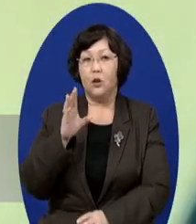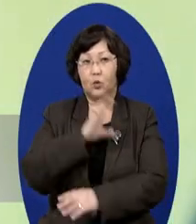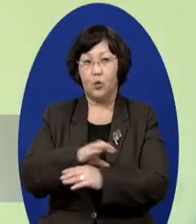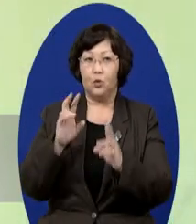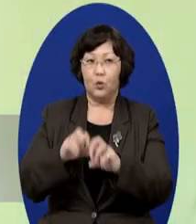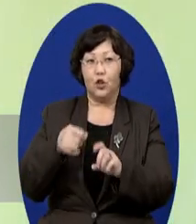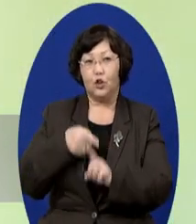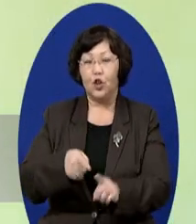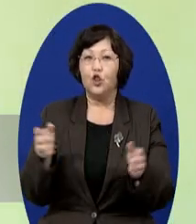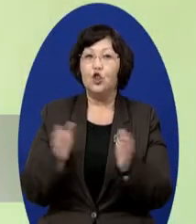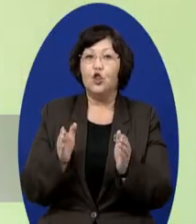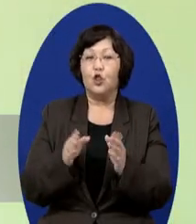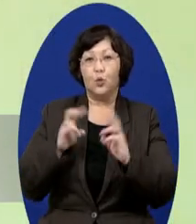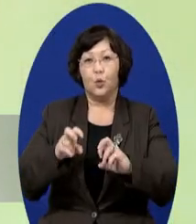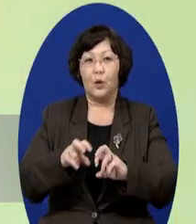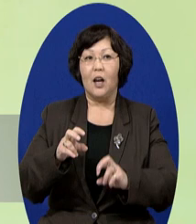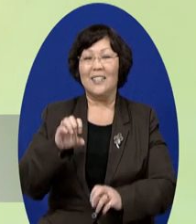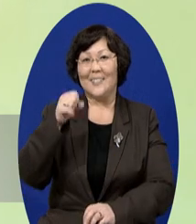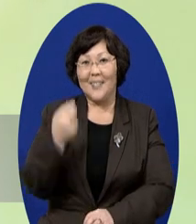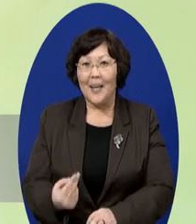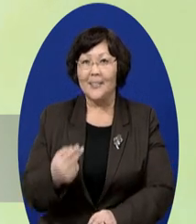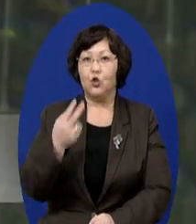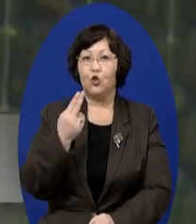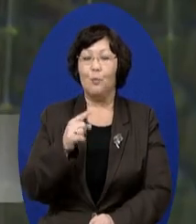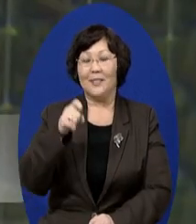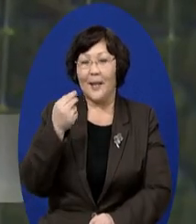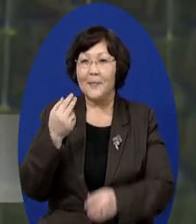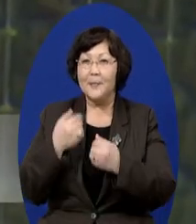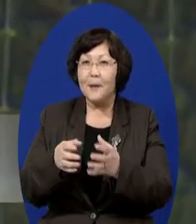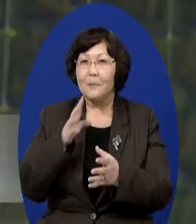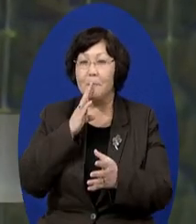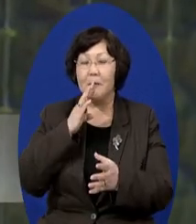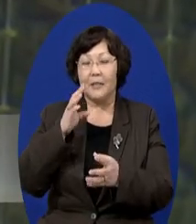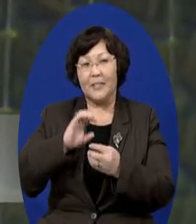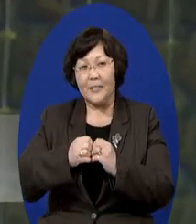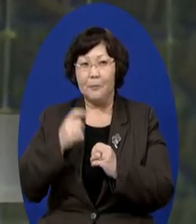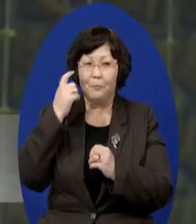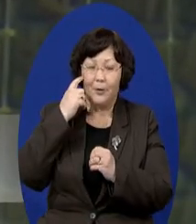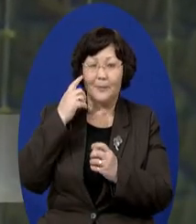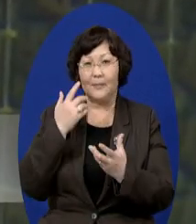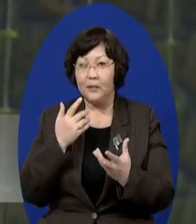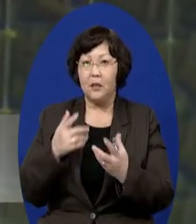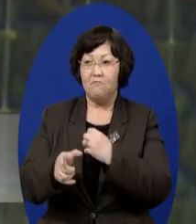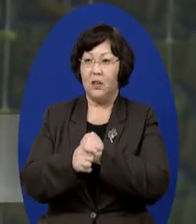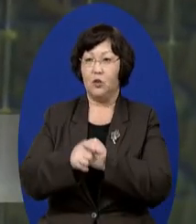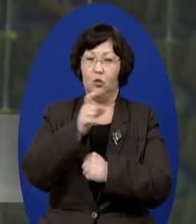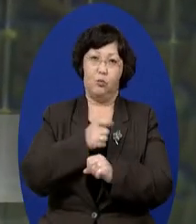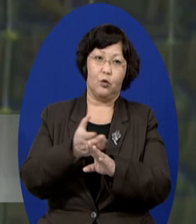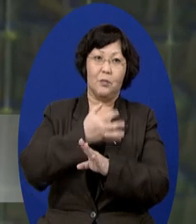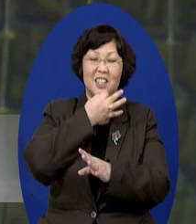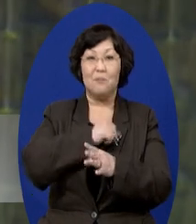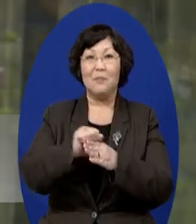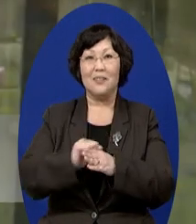судалгааны реактор ашиглалтанд орно гэсэн хүлээлттэй байсан. Энэ үднээс эрчим хүчний зориулалттай реактор дээр ажиллах мэрэгчлэтнүүдэд бэлдэж